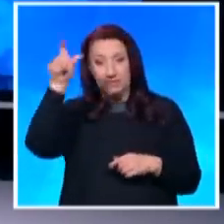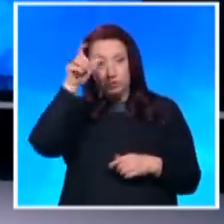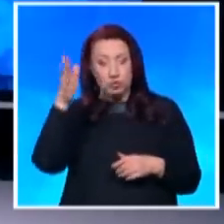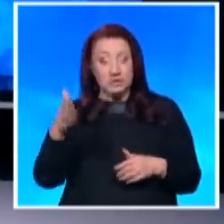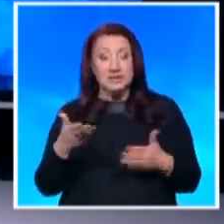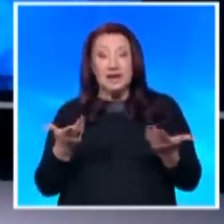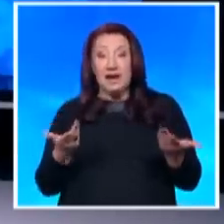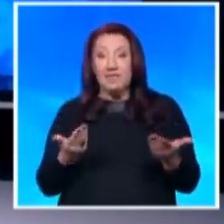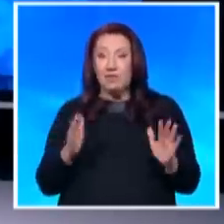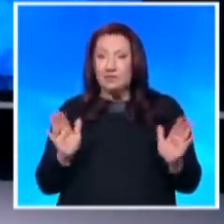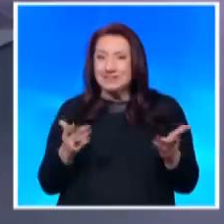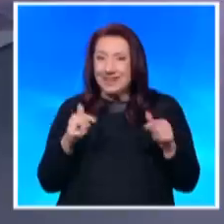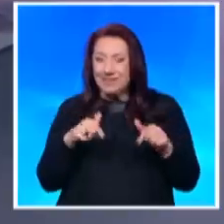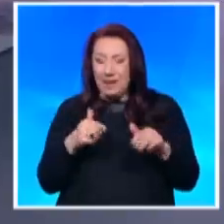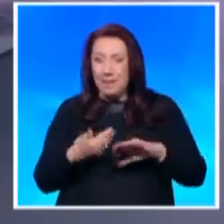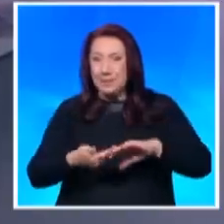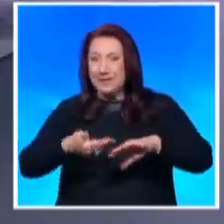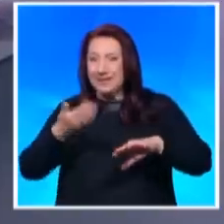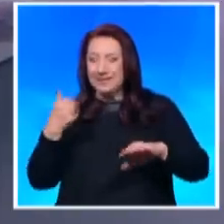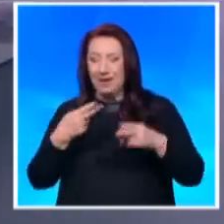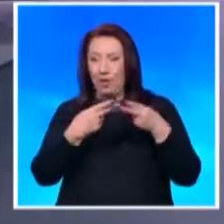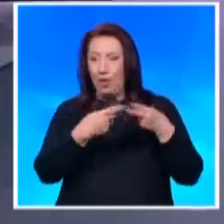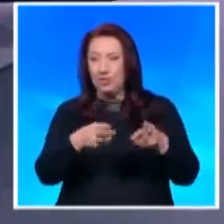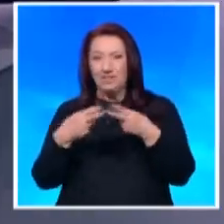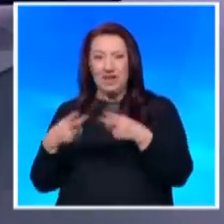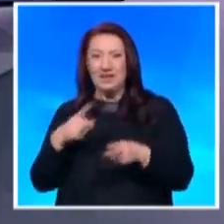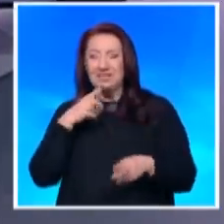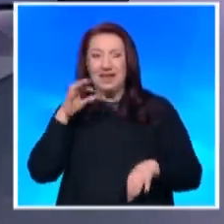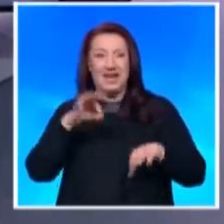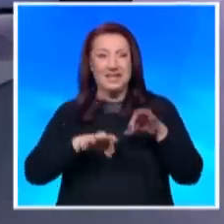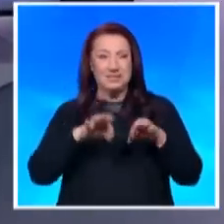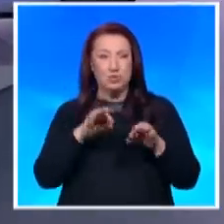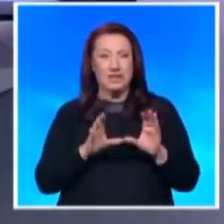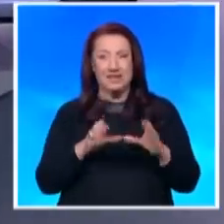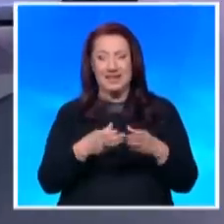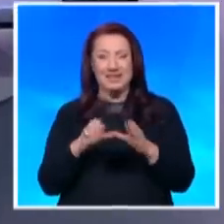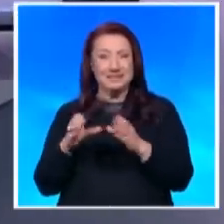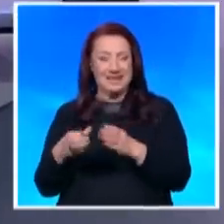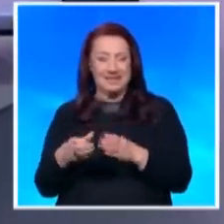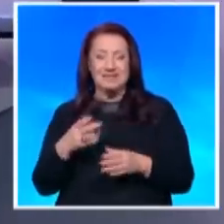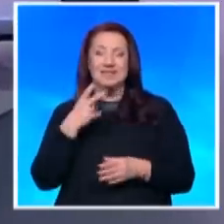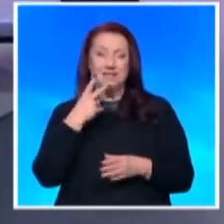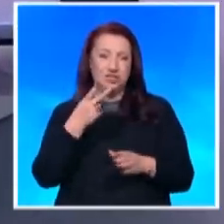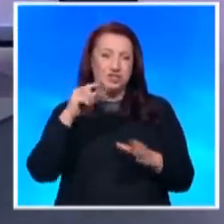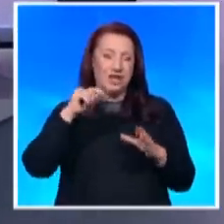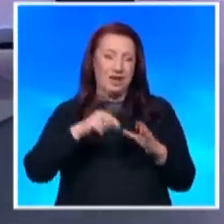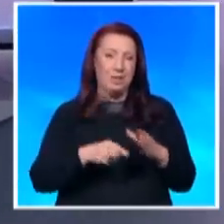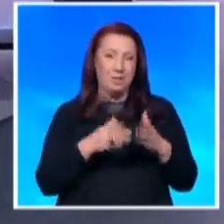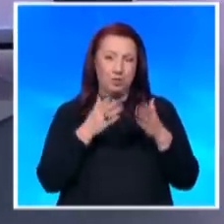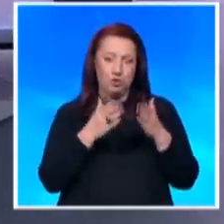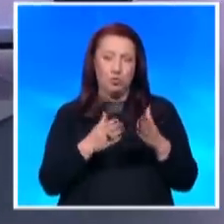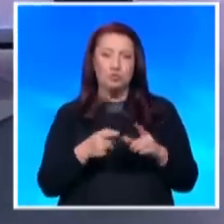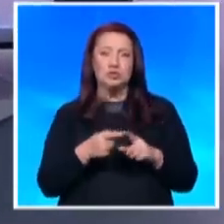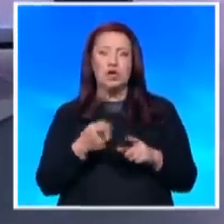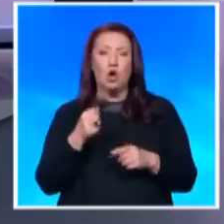изборните секции? Подробностите от специалните ни пратеници Яна Бързакова и Огнян Кръстев в Истанбул, Иван Георгиев и Борис Пинте